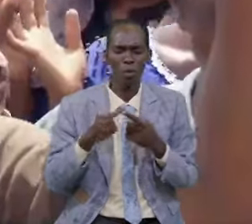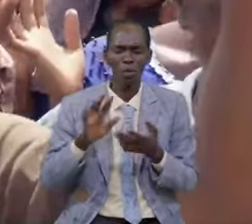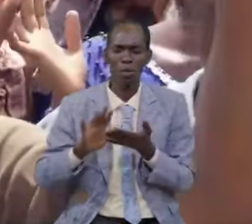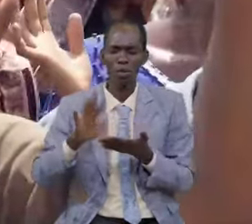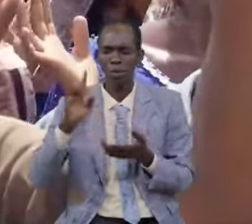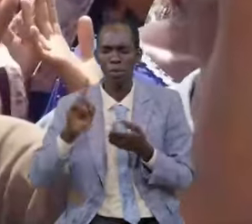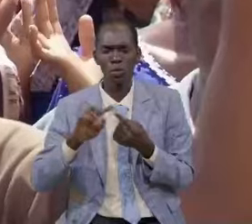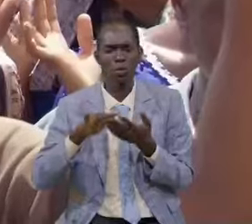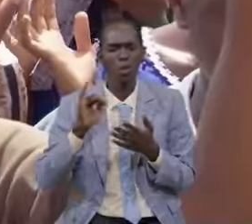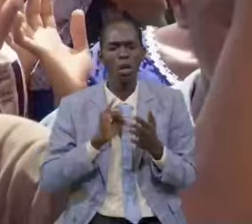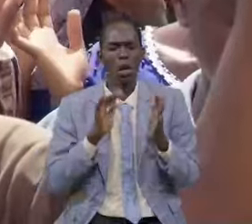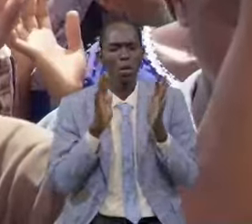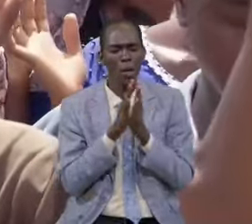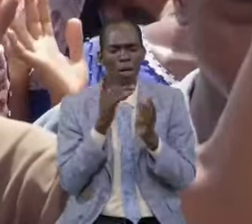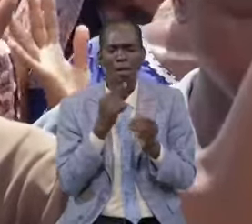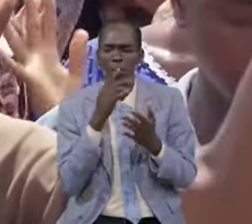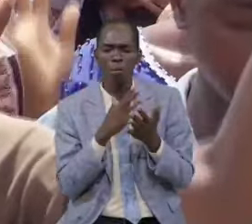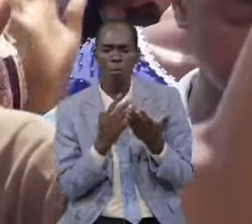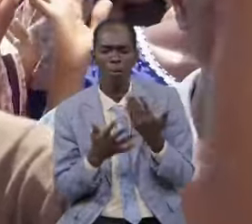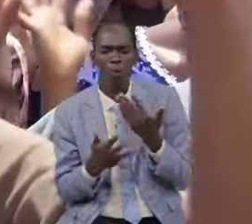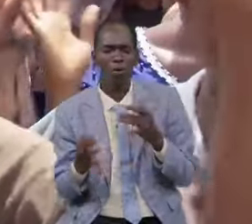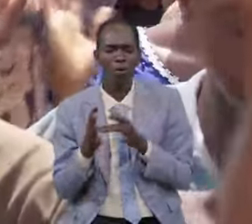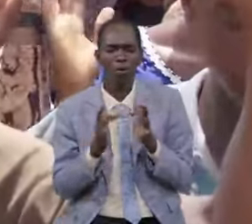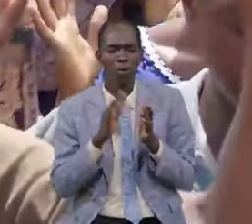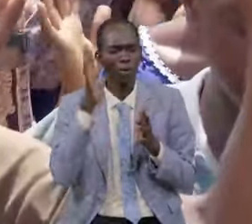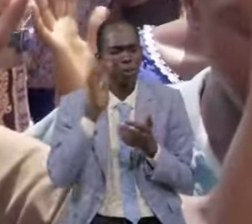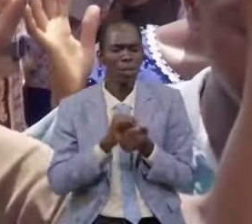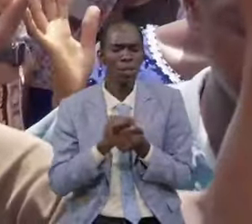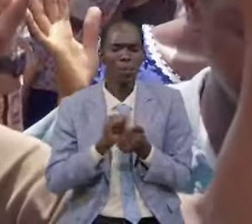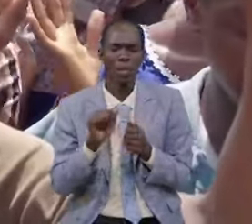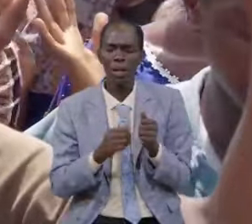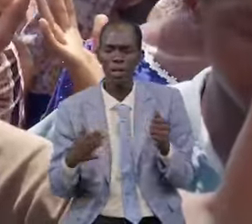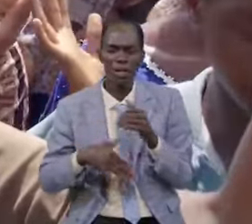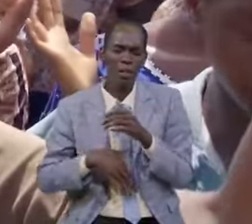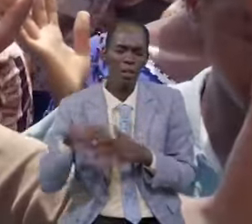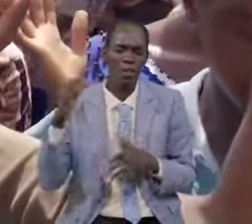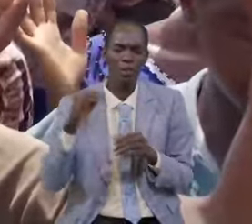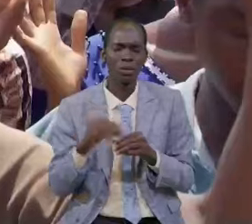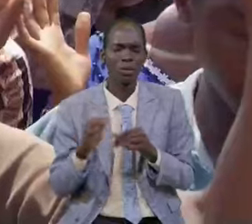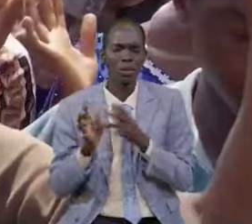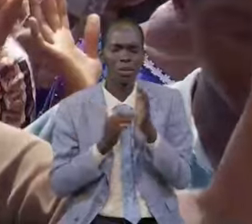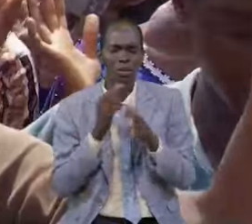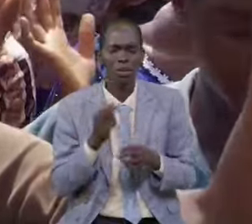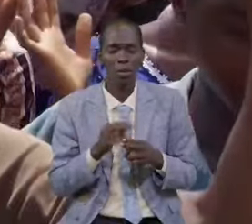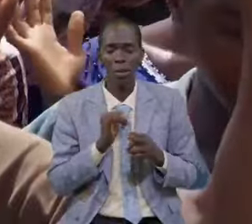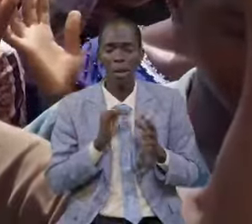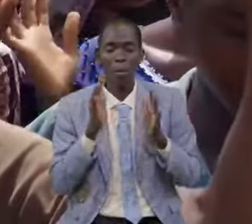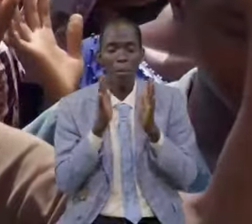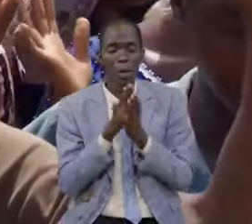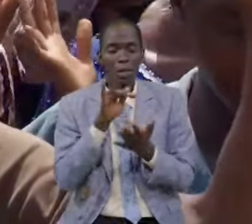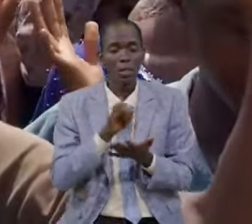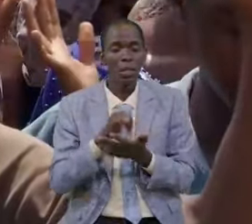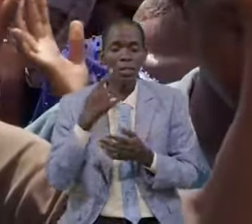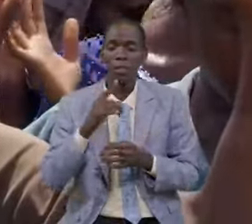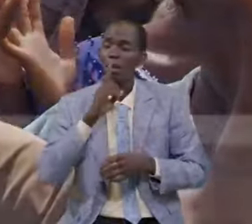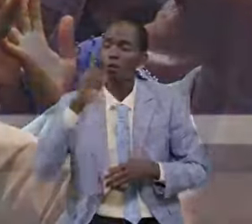prie. Et le sang de Jésus balaie toutes choses au nom de Jésus. Je prie, Seigneur, l'assurance que tu